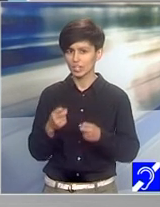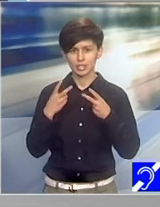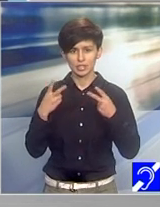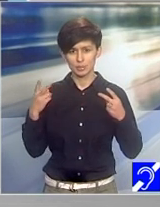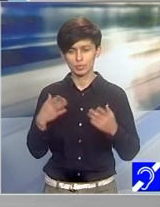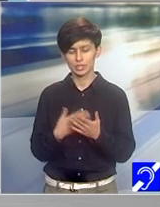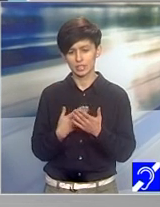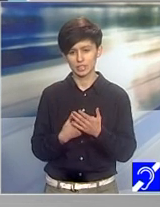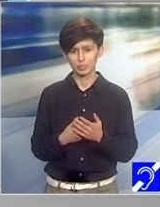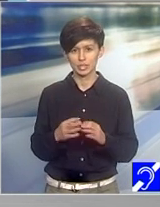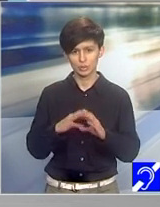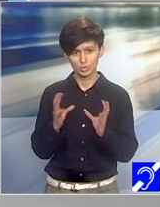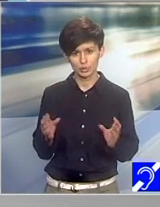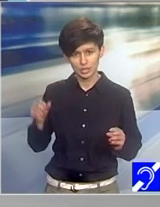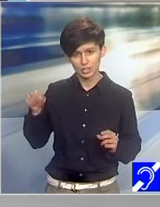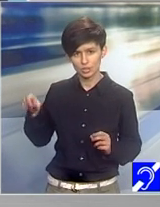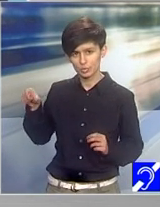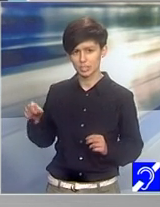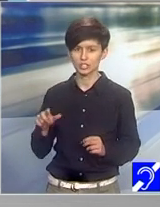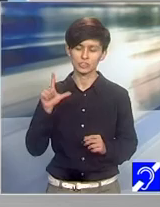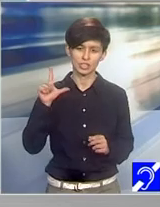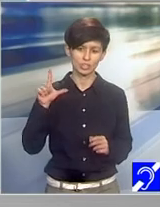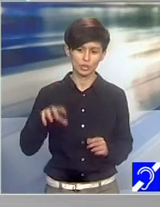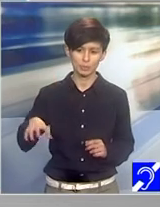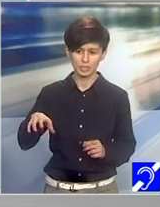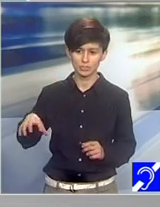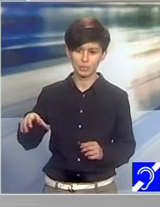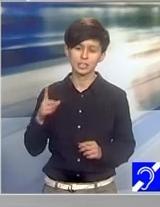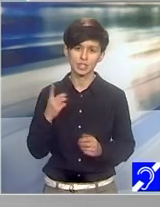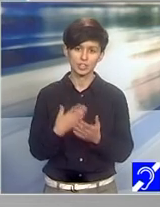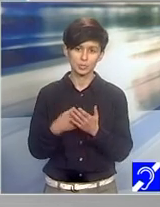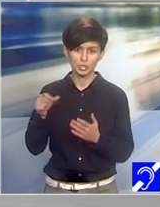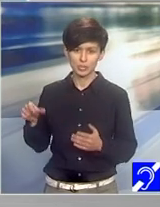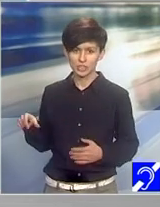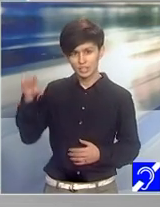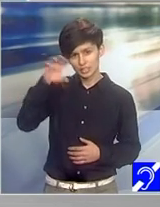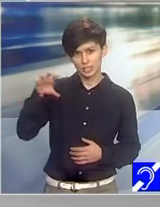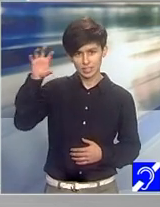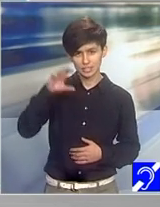importantă pentru românii din cele două principate, dar și pentru transilvăneni?